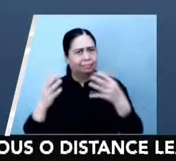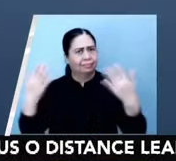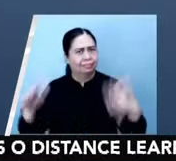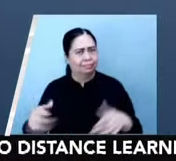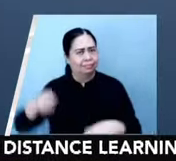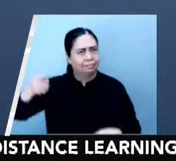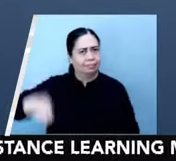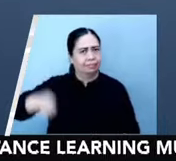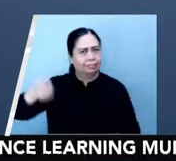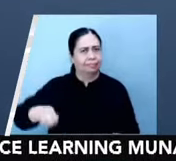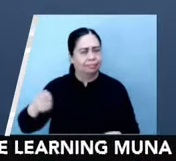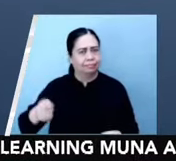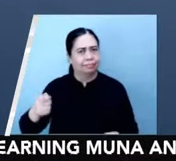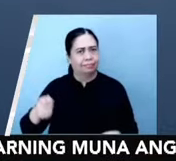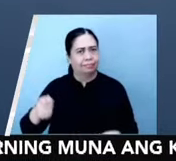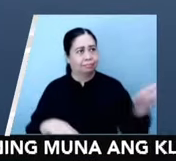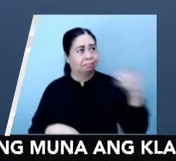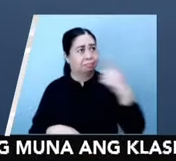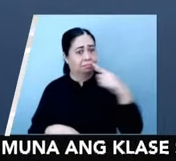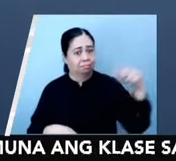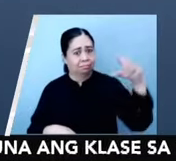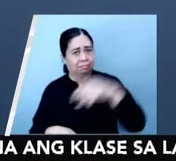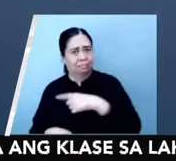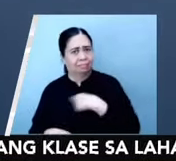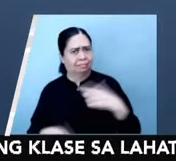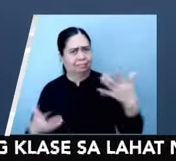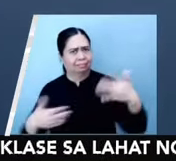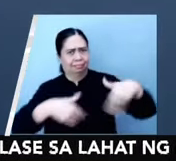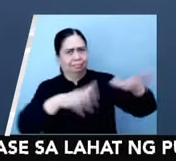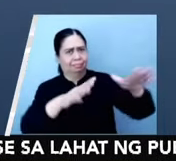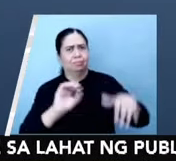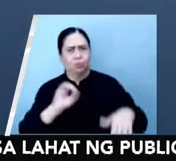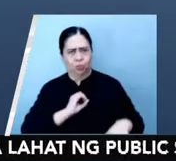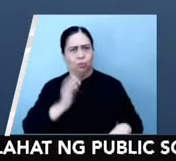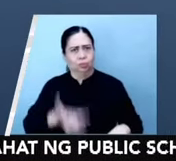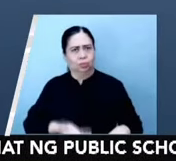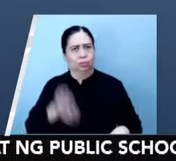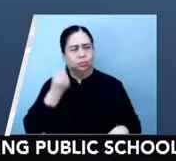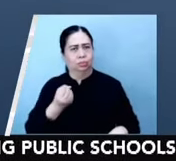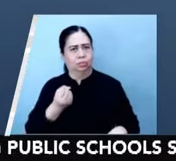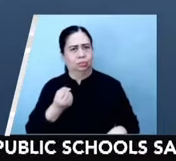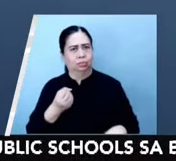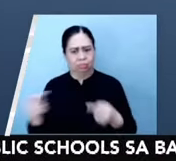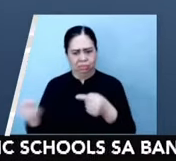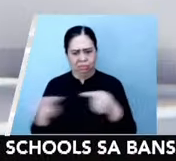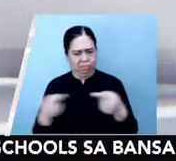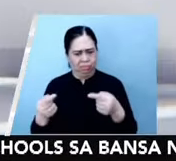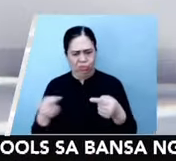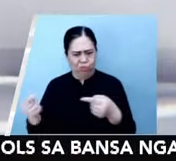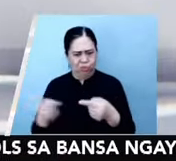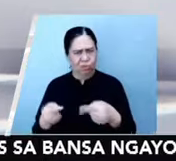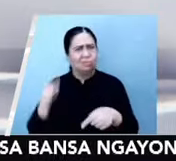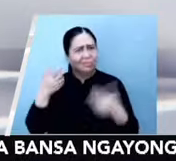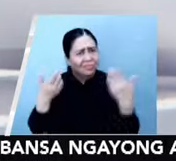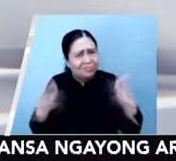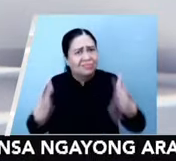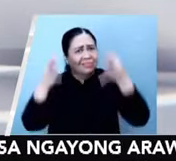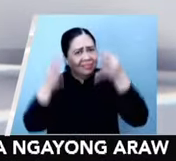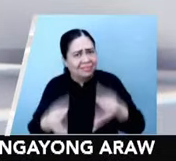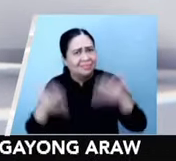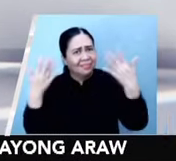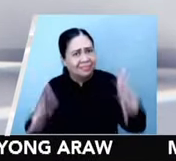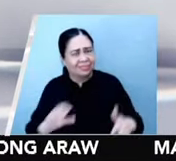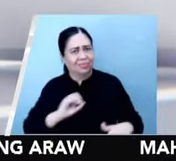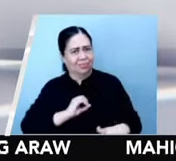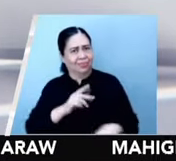ng China ay walang visa dyan. So ato nyan, it is not in dispute, it has been settled. Sabi naman ni Senador